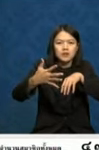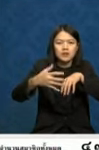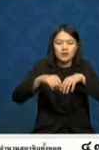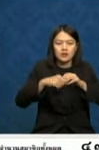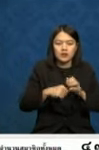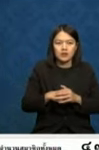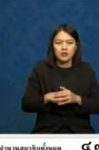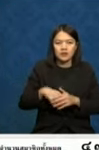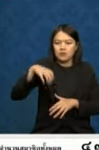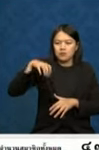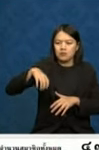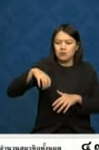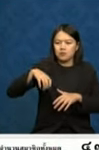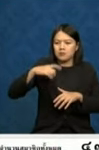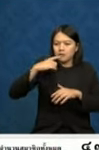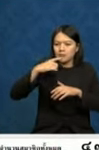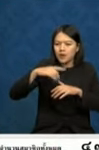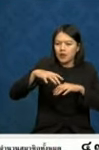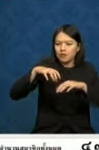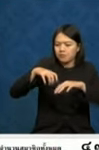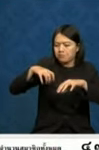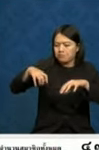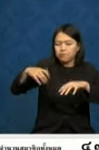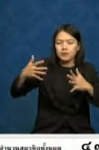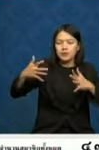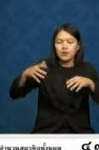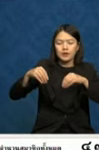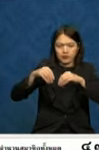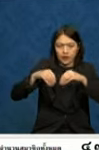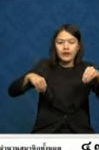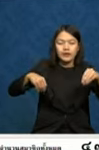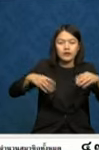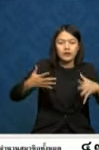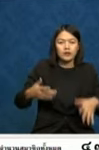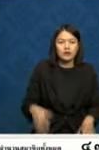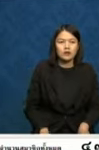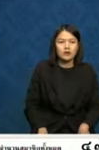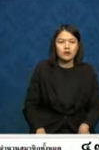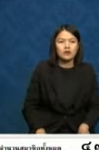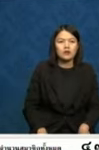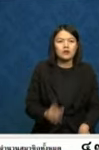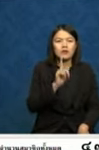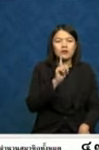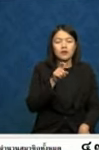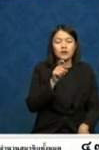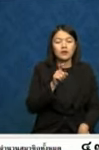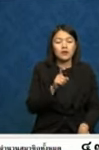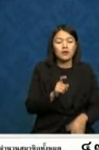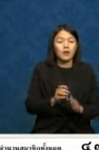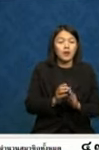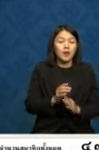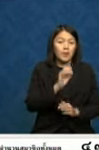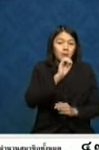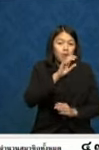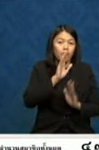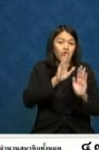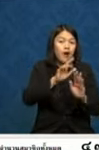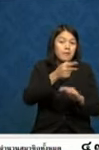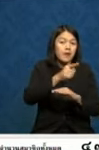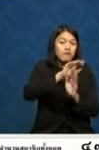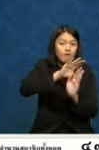ำแหน่งที่ตั้งไม่ติดทะเลนั่นคือคำถามนะครับผมกราบเรียนท่านประธานผ่านไปยังเพื่อนสมาชิกนะครับว่